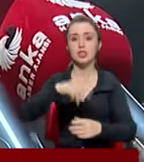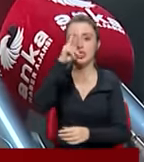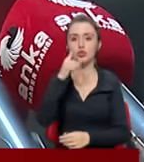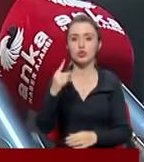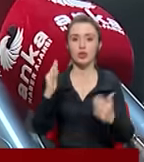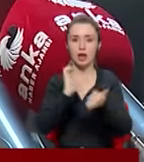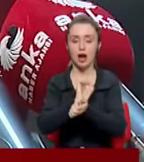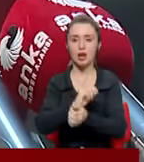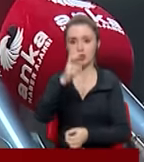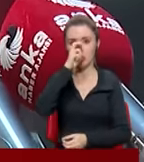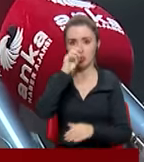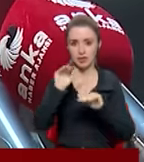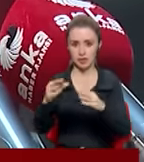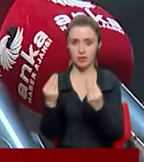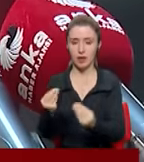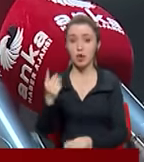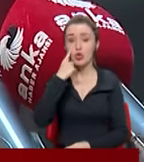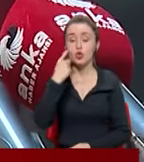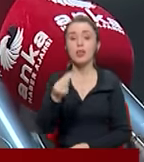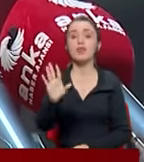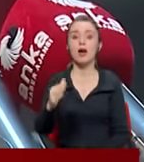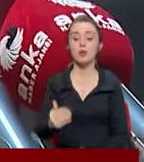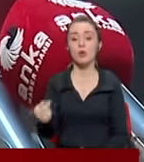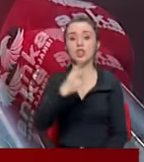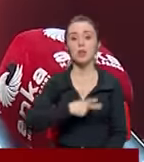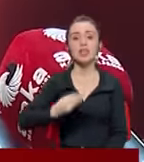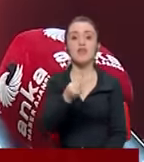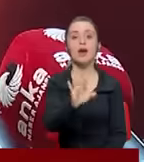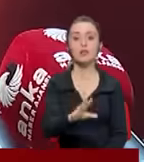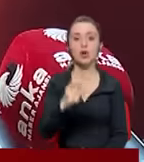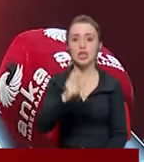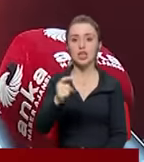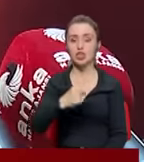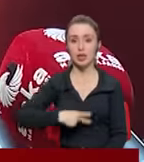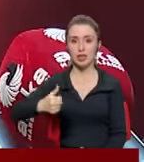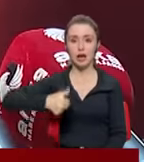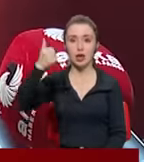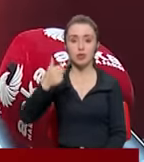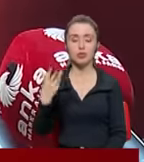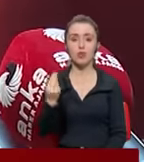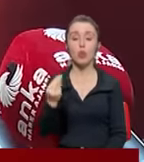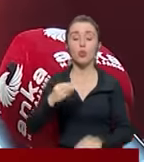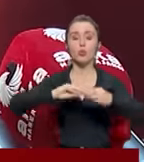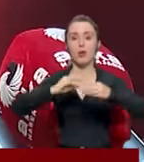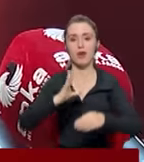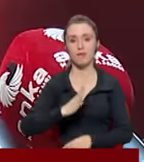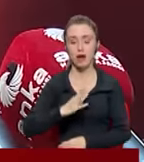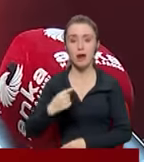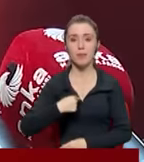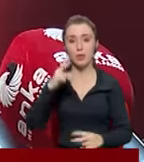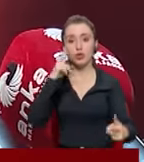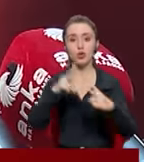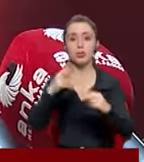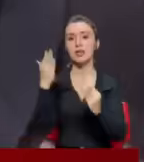aileye doğal gaz veriyoruz hükümet de vermiyor bunu başka belediye de vermiyor ilçe belediye başkanlarımız çok kusurlularla benimle